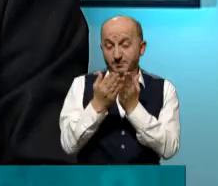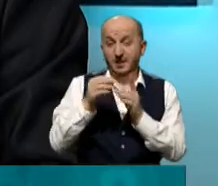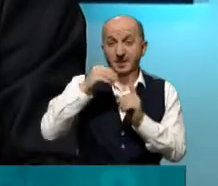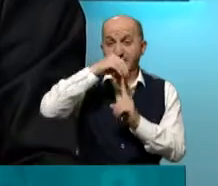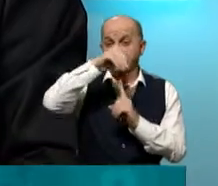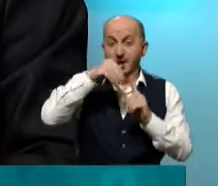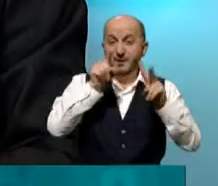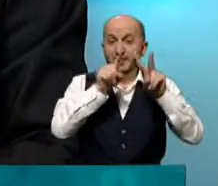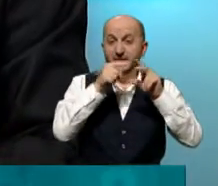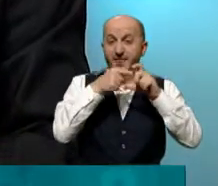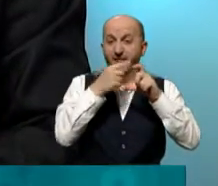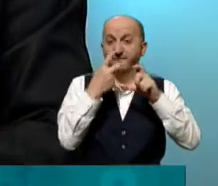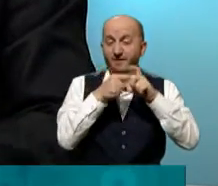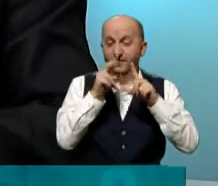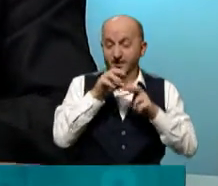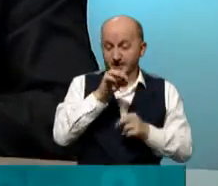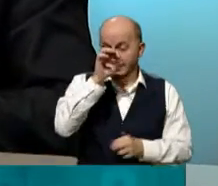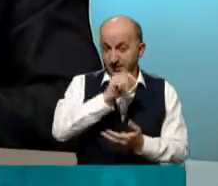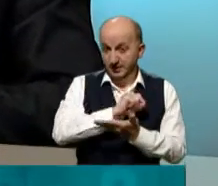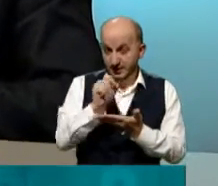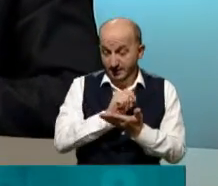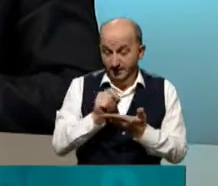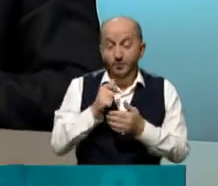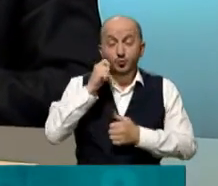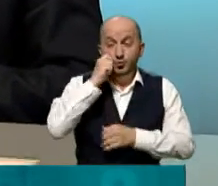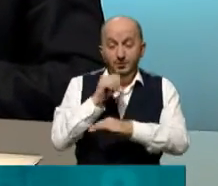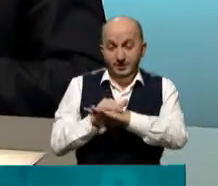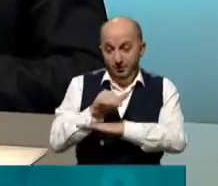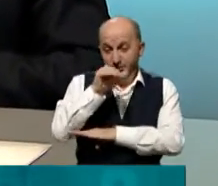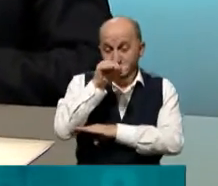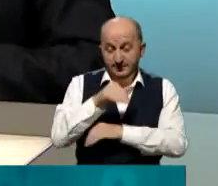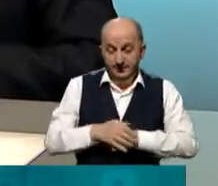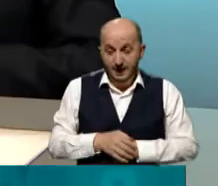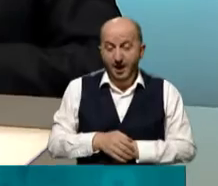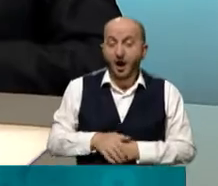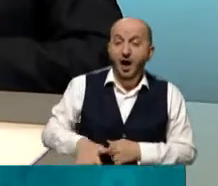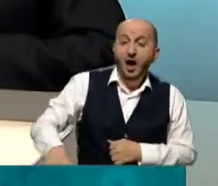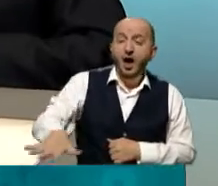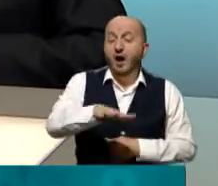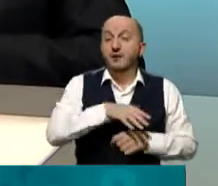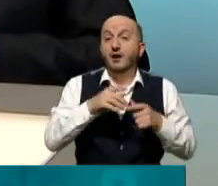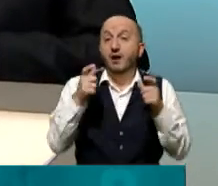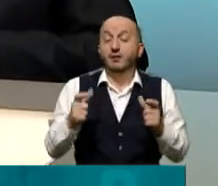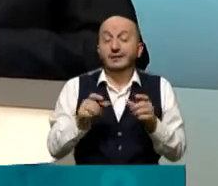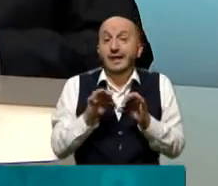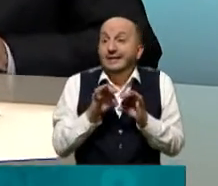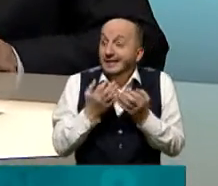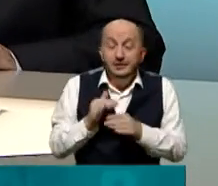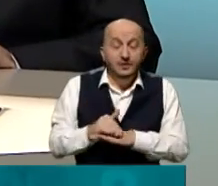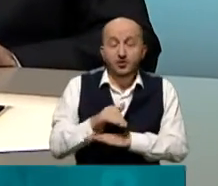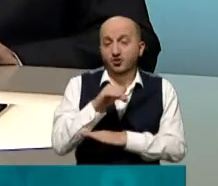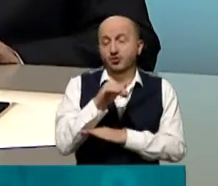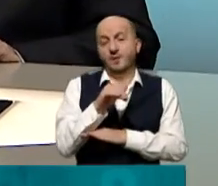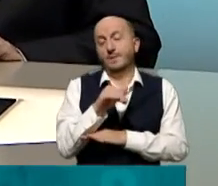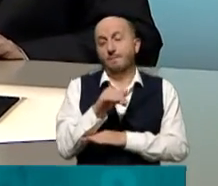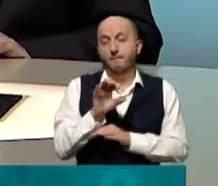Nevevi'nin derlediği. Hı hı. Hakikaten Müslüman'ın yaşantısının her alanda neler nasıl yaşayacak